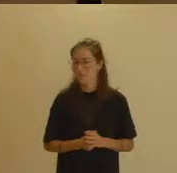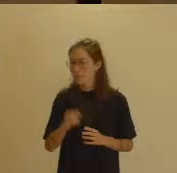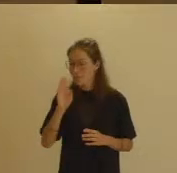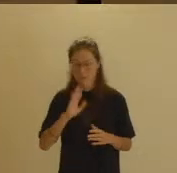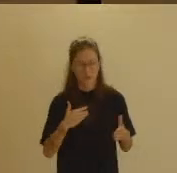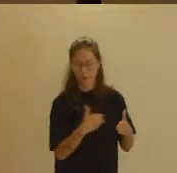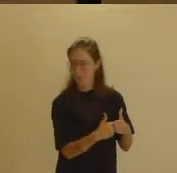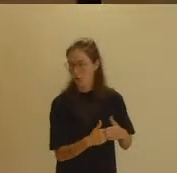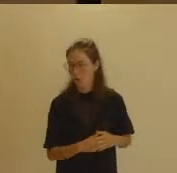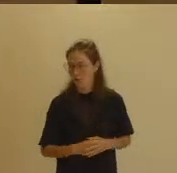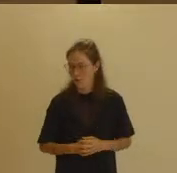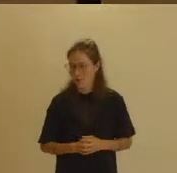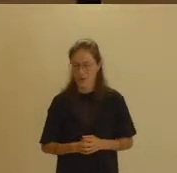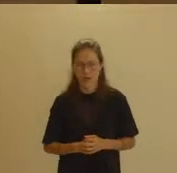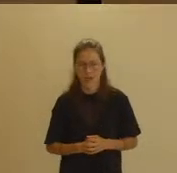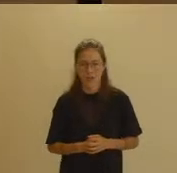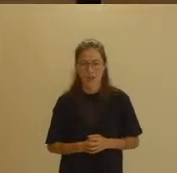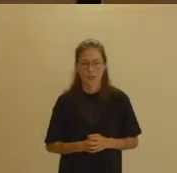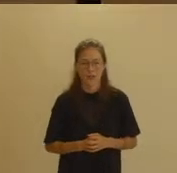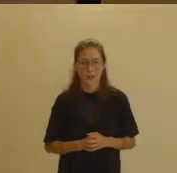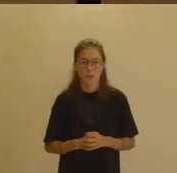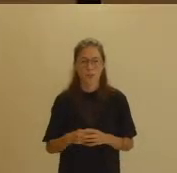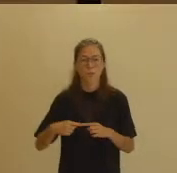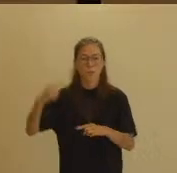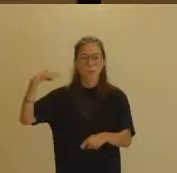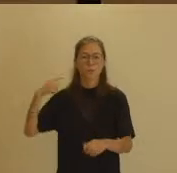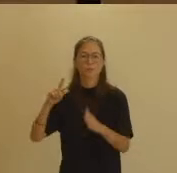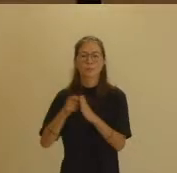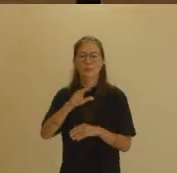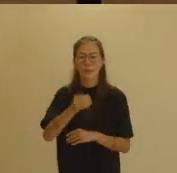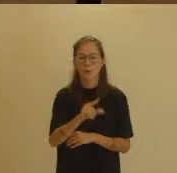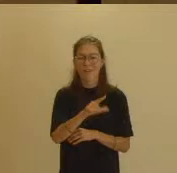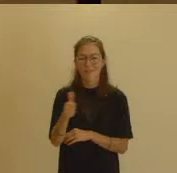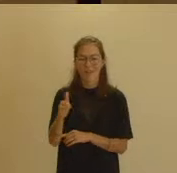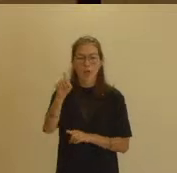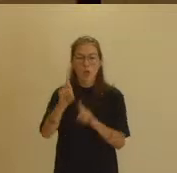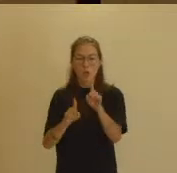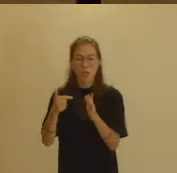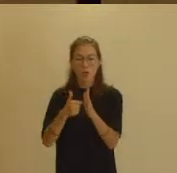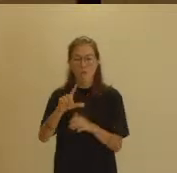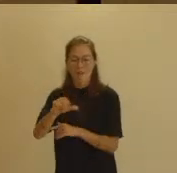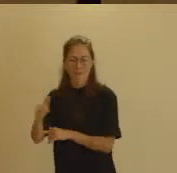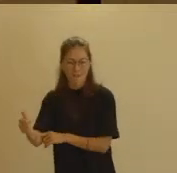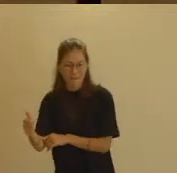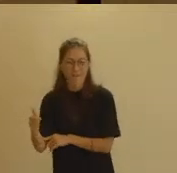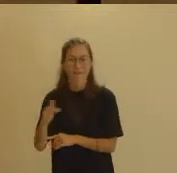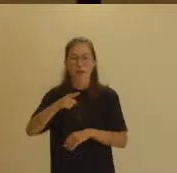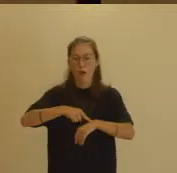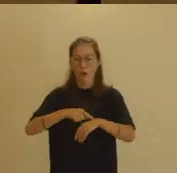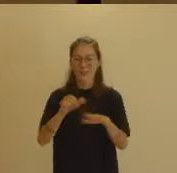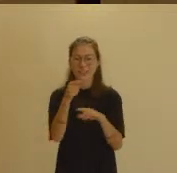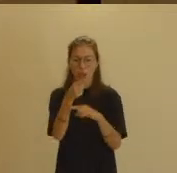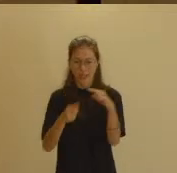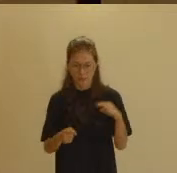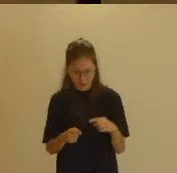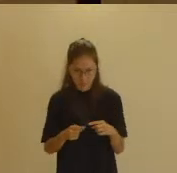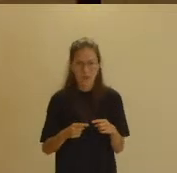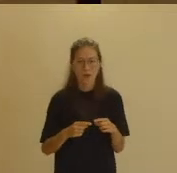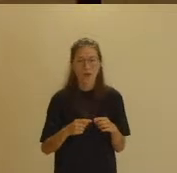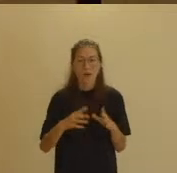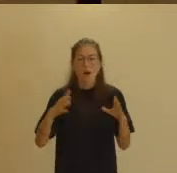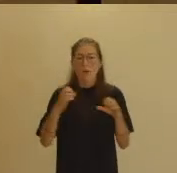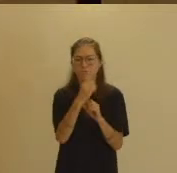réunion du conseil municipal du mercredi 21 juillet 2021 à 18h30.